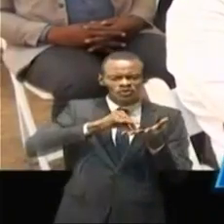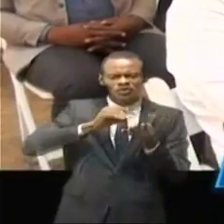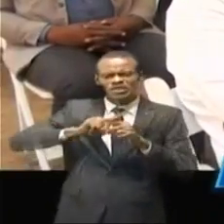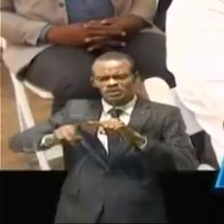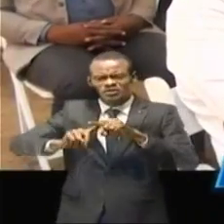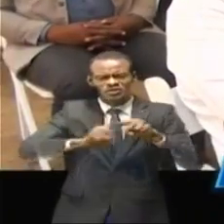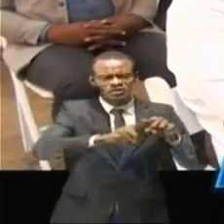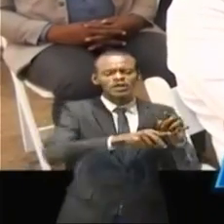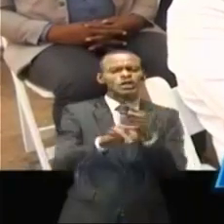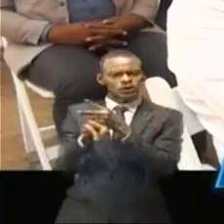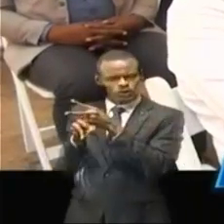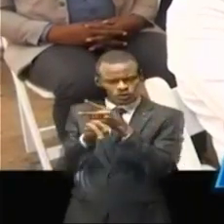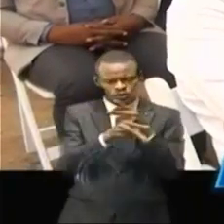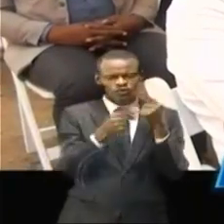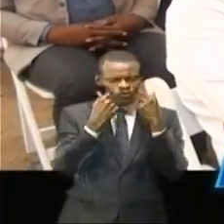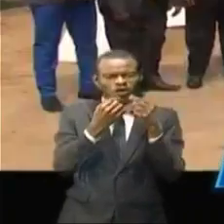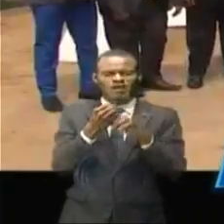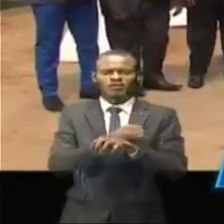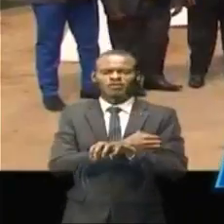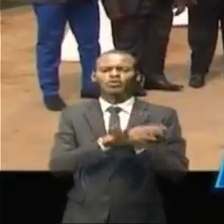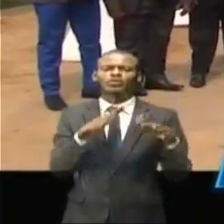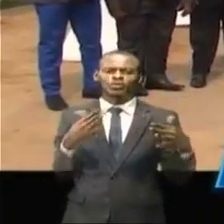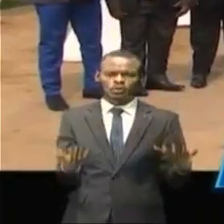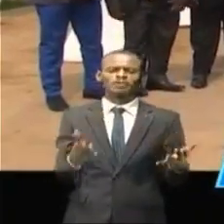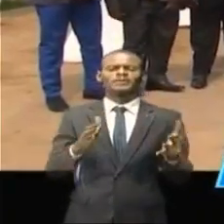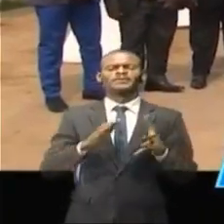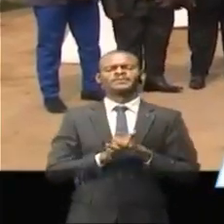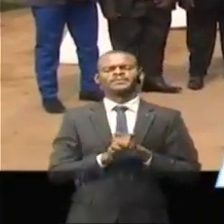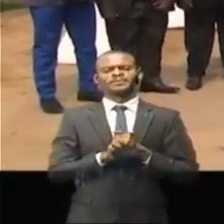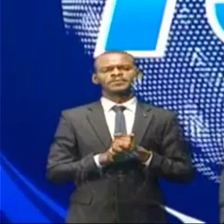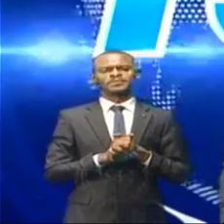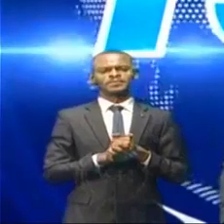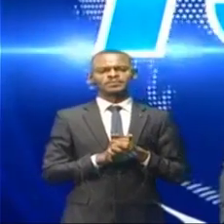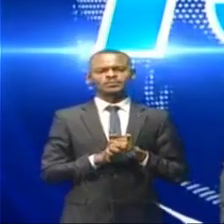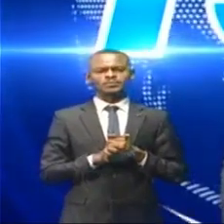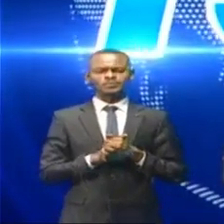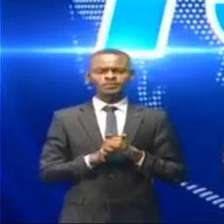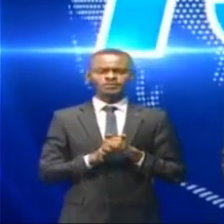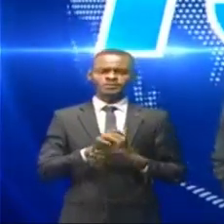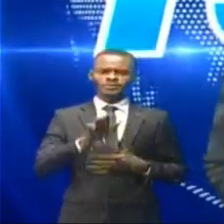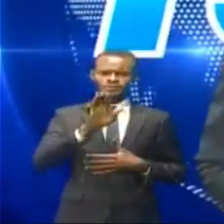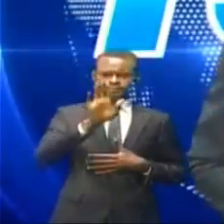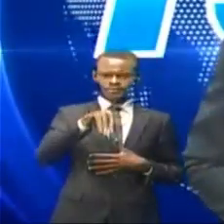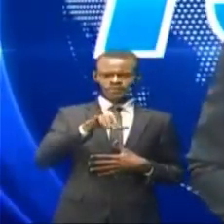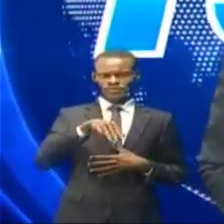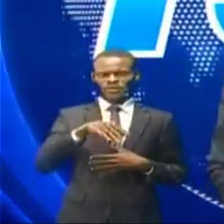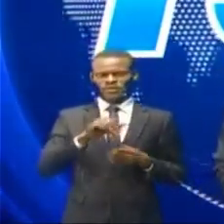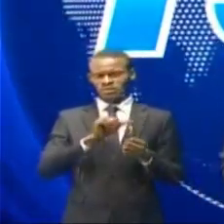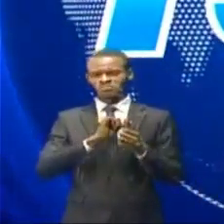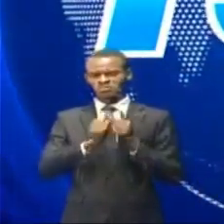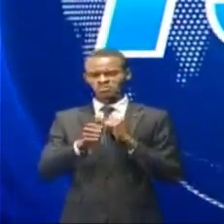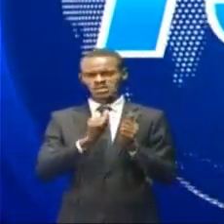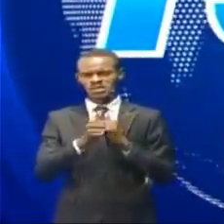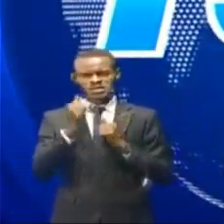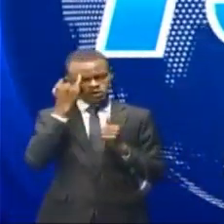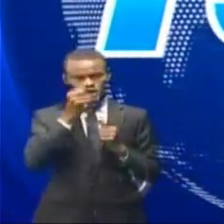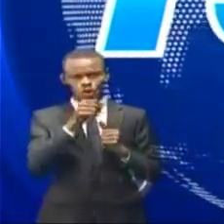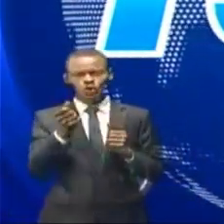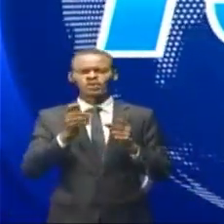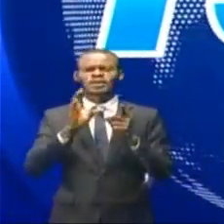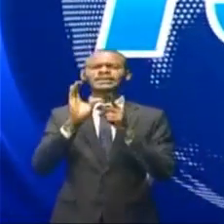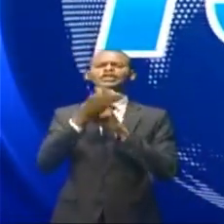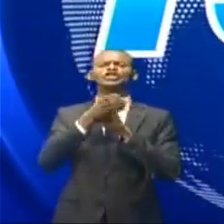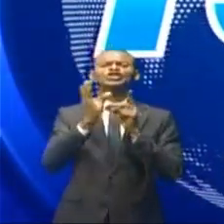contre-expertise obligatoire des études et travaux du génie civil. Changeons carrément de chapitre pour parler culture.